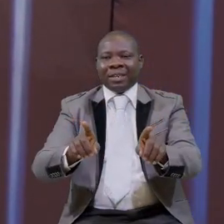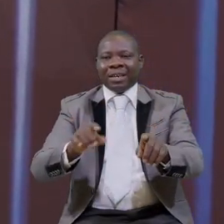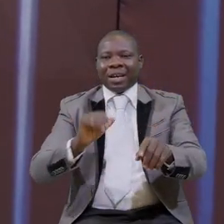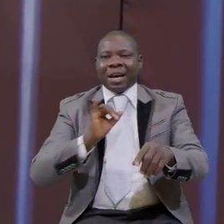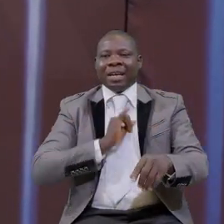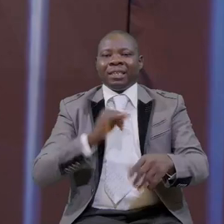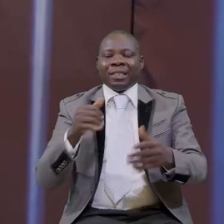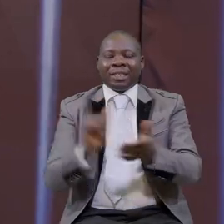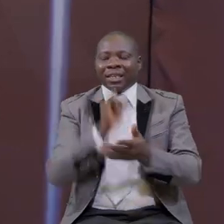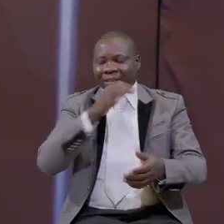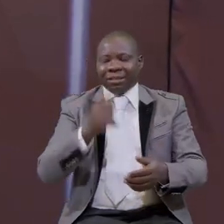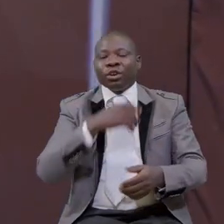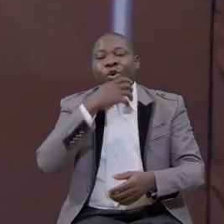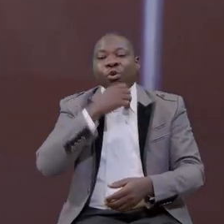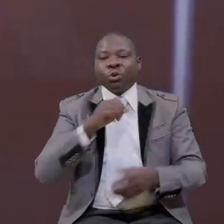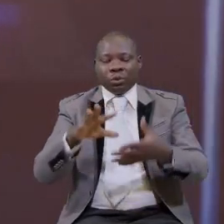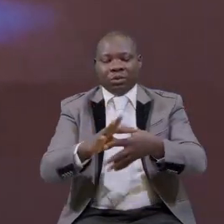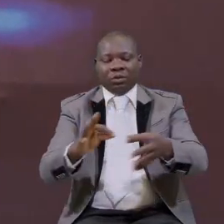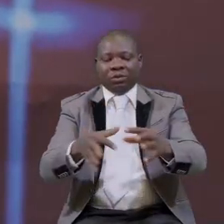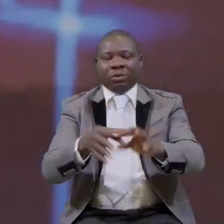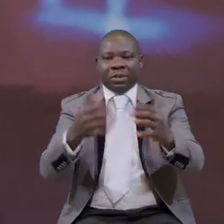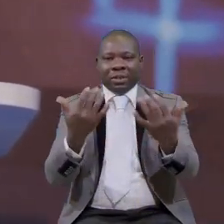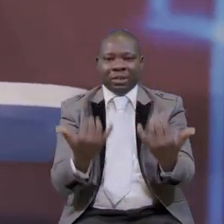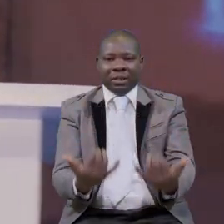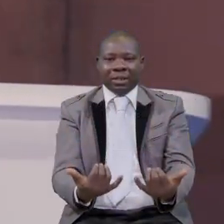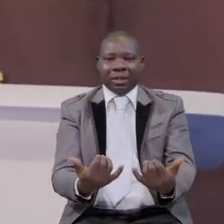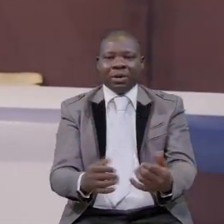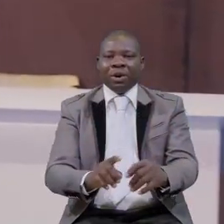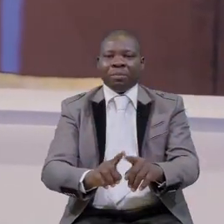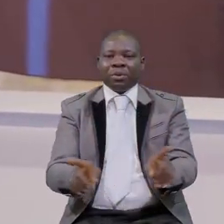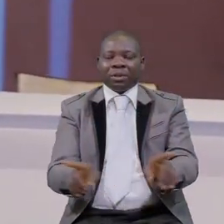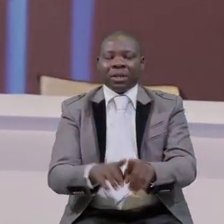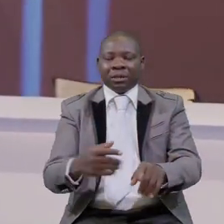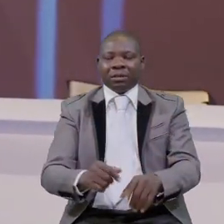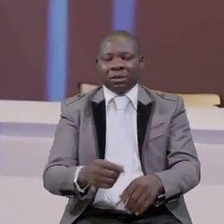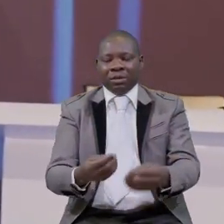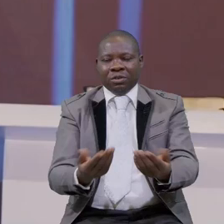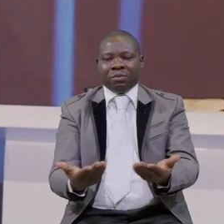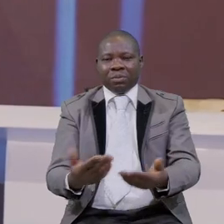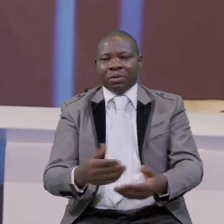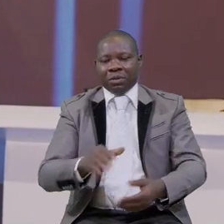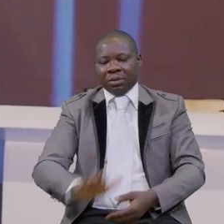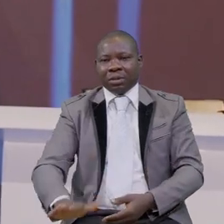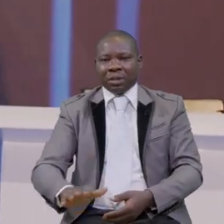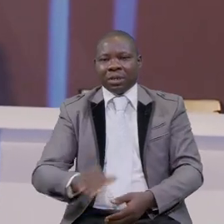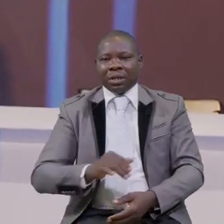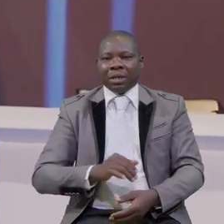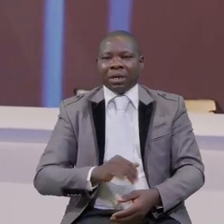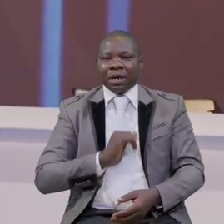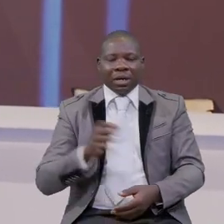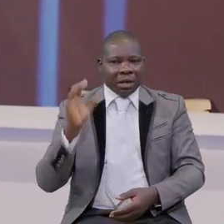toute l'histoire maintenant, mais en tant que petit enfant, je cherchais.